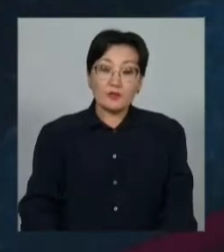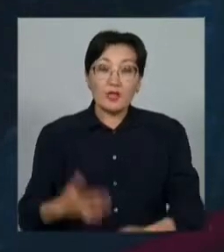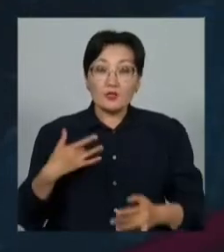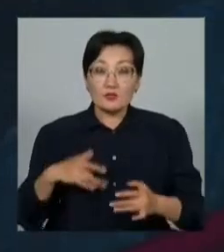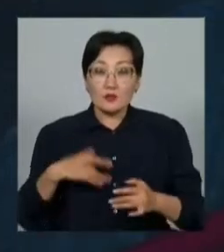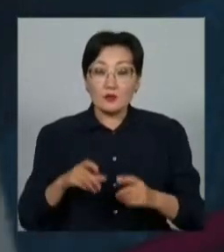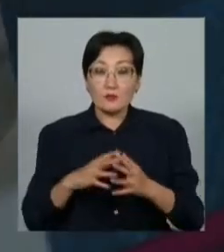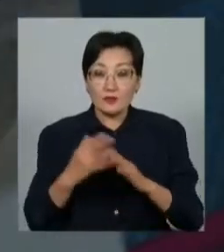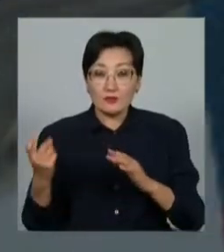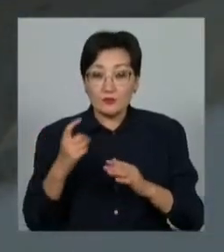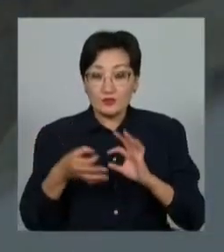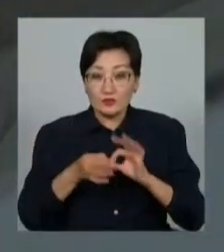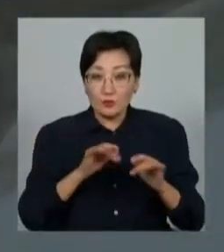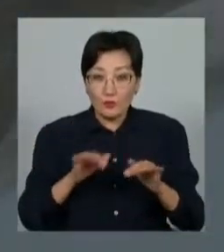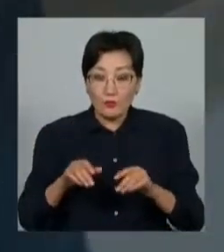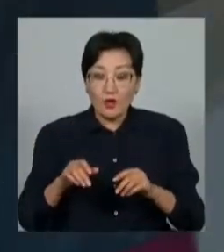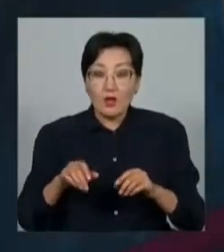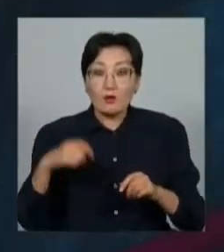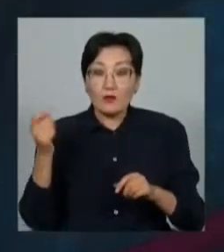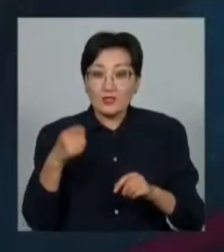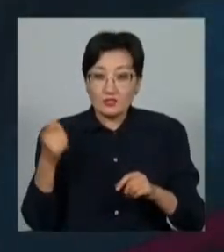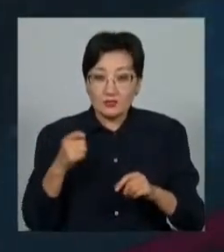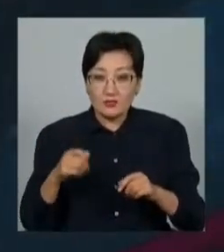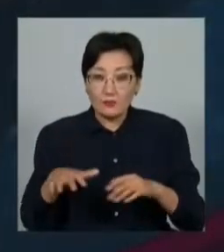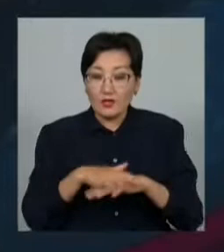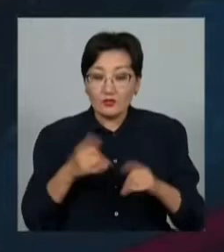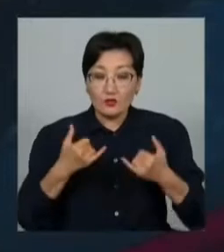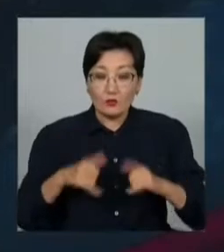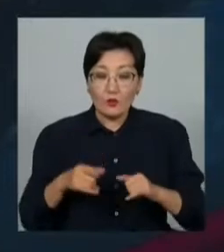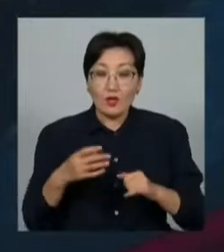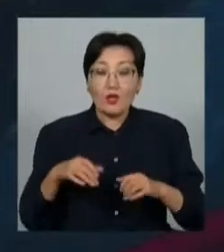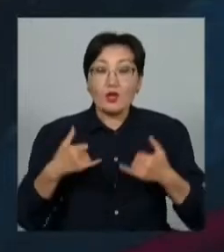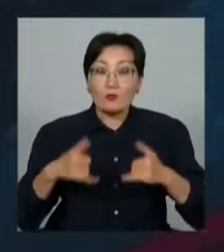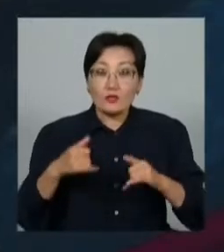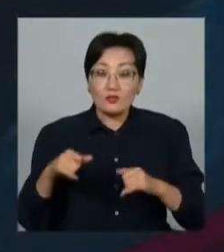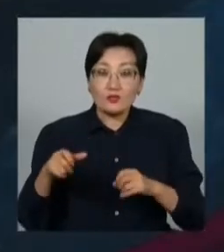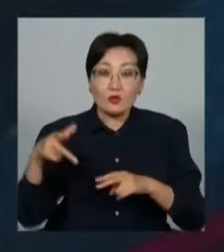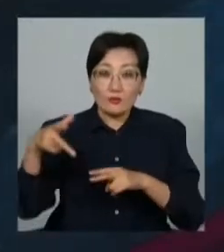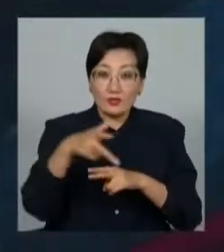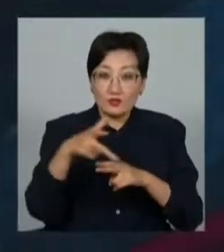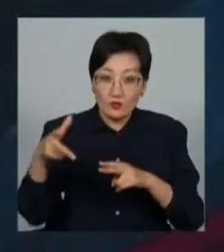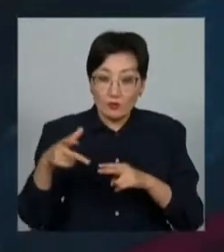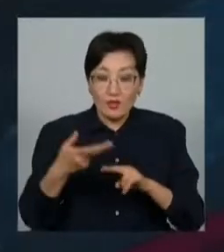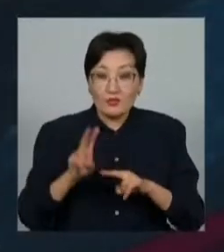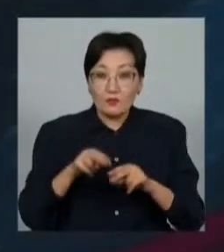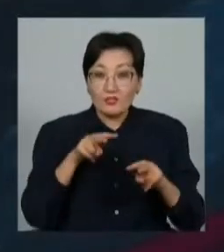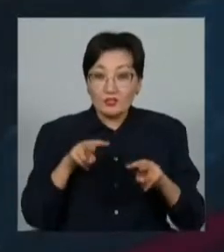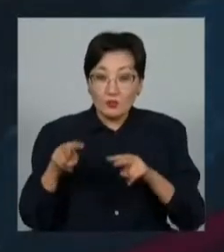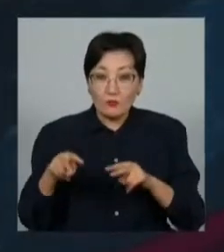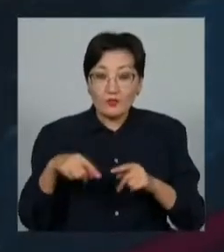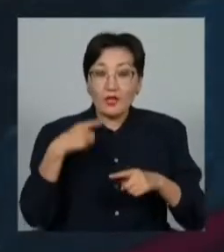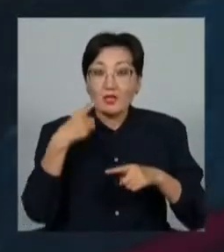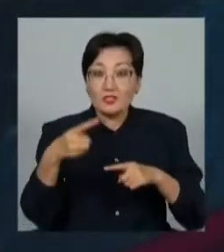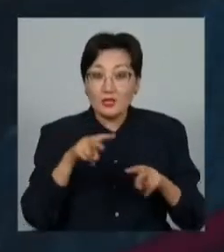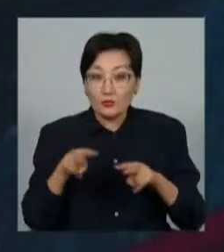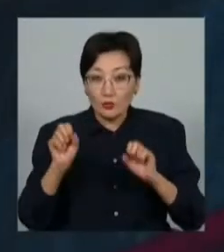Жамбылдық фермер тың әдіспен мал бағып жұртты таңдандырып жүр. Ол төрт түлігін дронмен бағады. Қойларын құс ұшар биіктіктен бақылап қашықтан